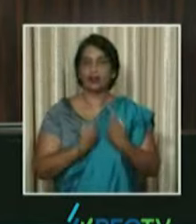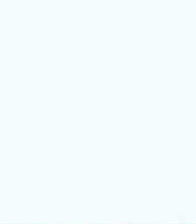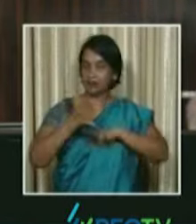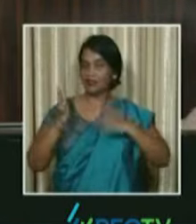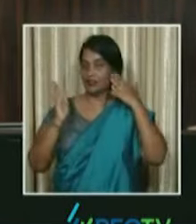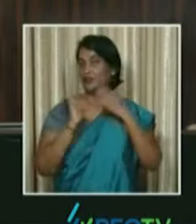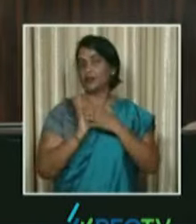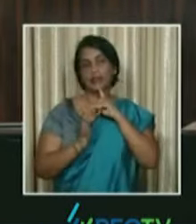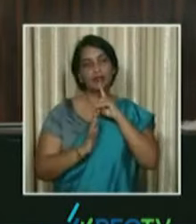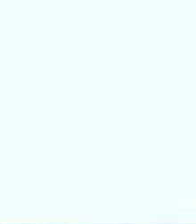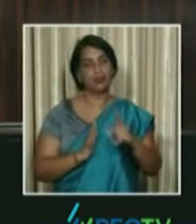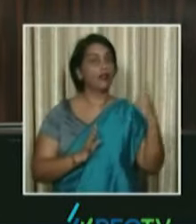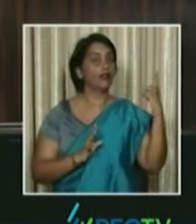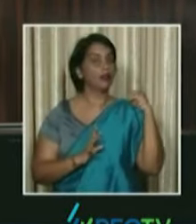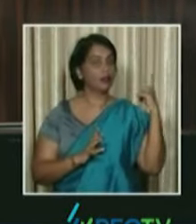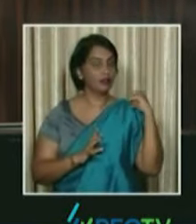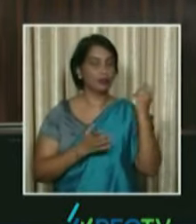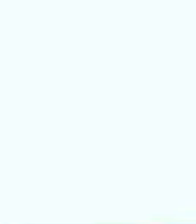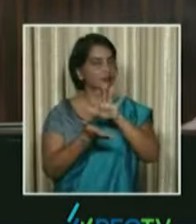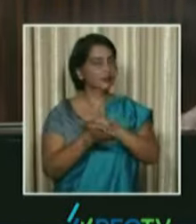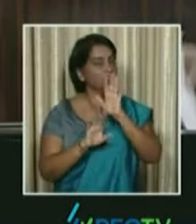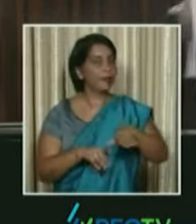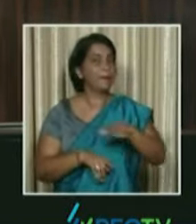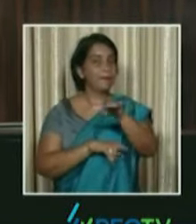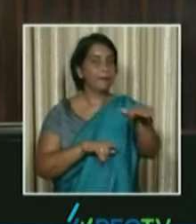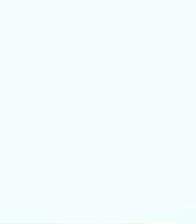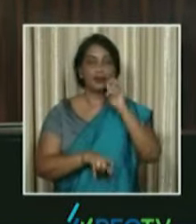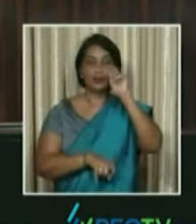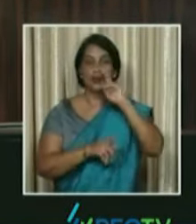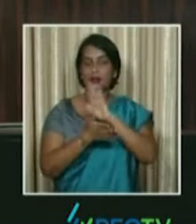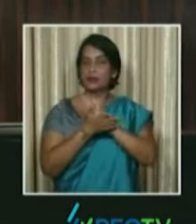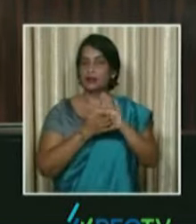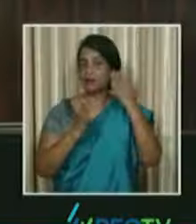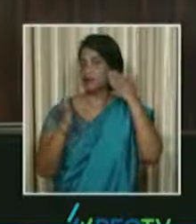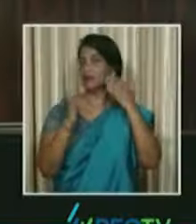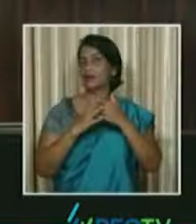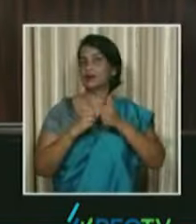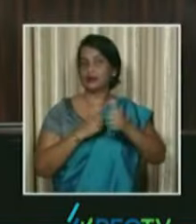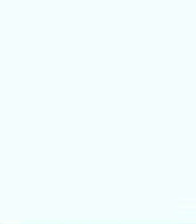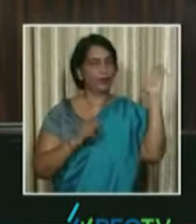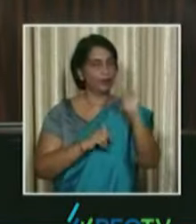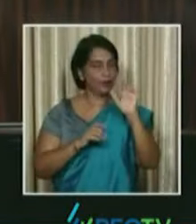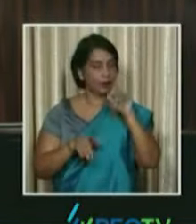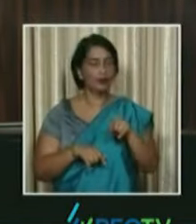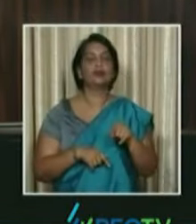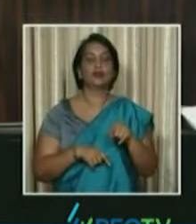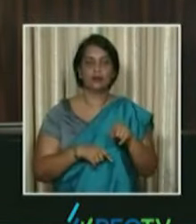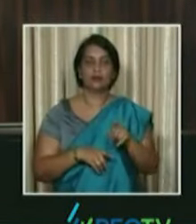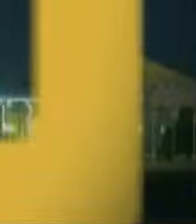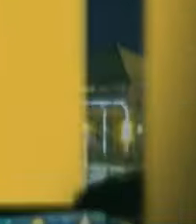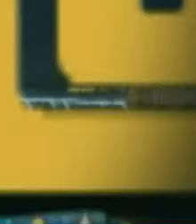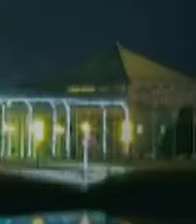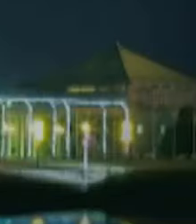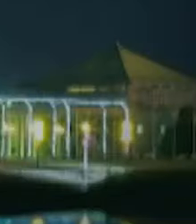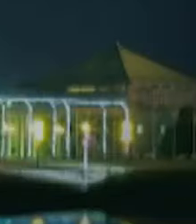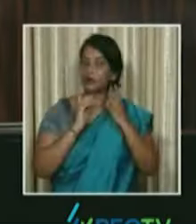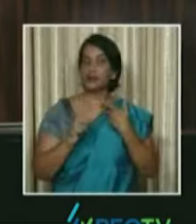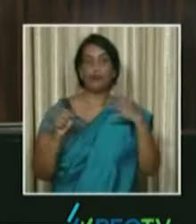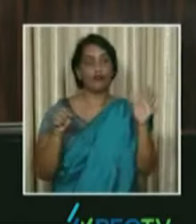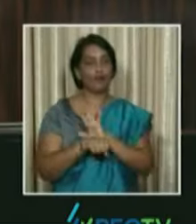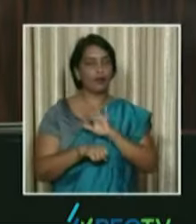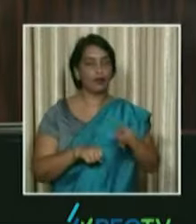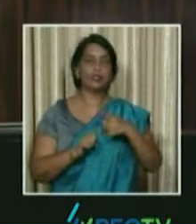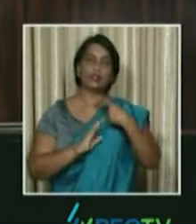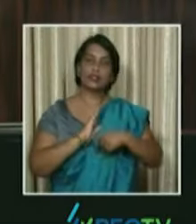සැලකිල්ලට ගනිමින් සන්නද්ධ හමුදාවල සියලුම සමාජිකයන් මහජන සාමය පවත්වාගෙන යාම සඳහා කැඳවන බවට ආඥාවක් නිකුත් කොට ඇත.